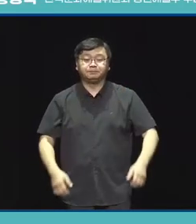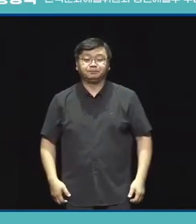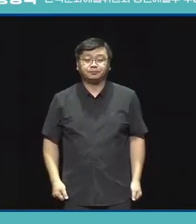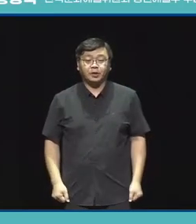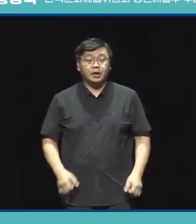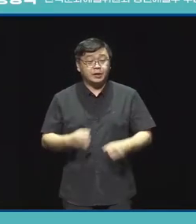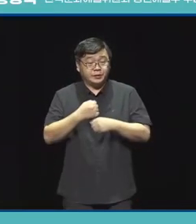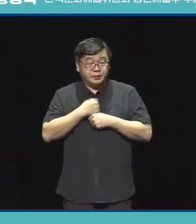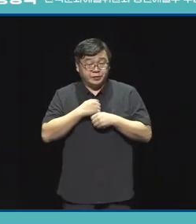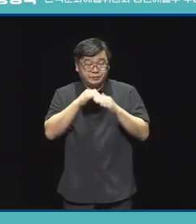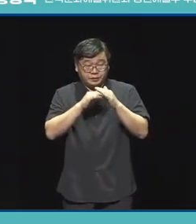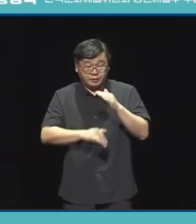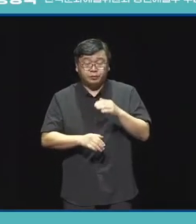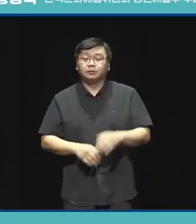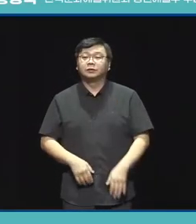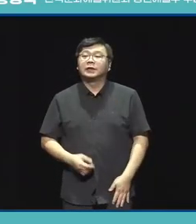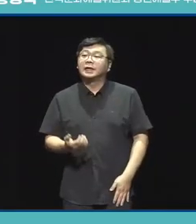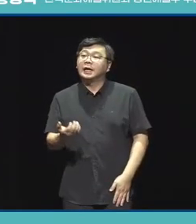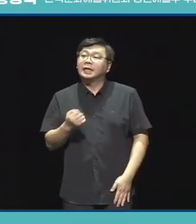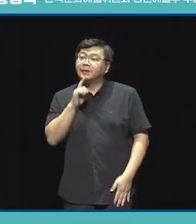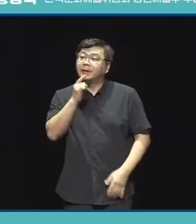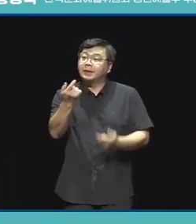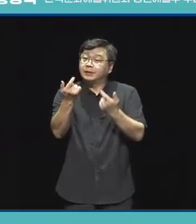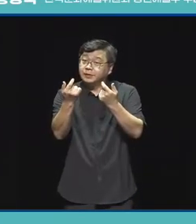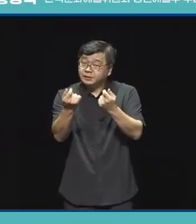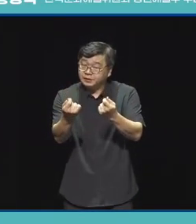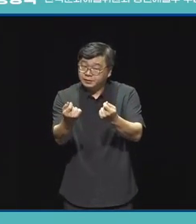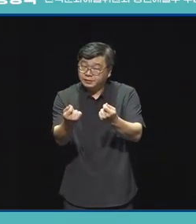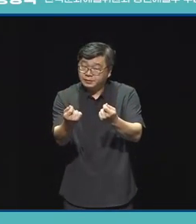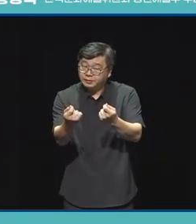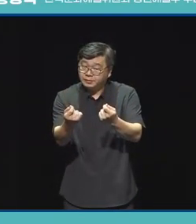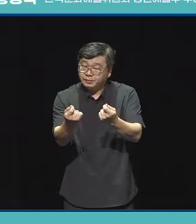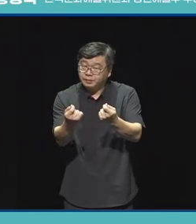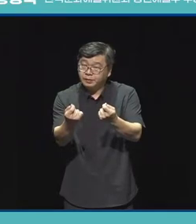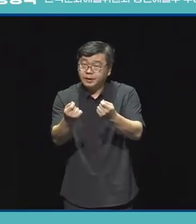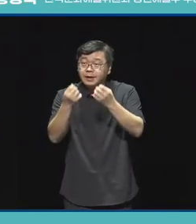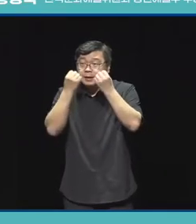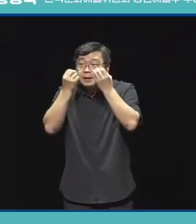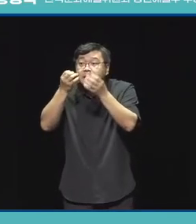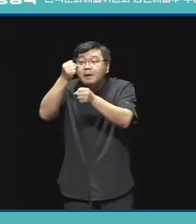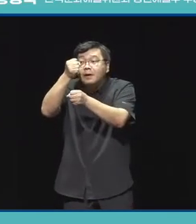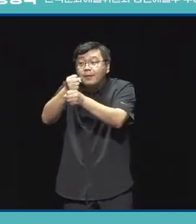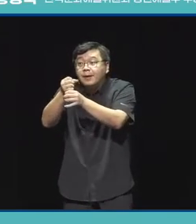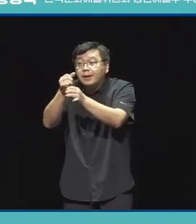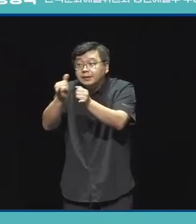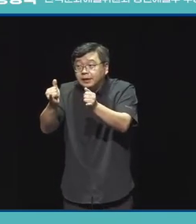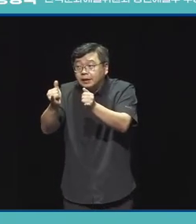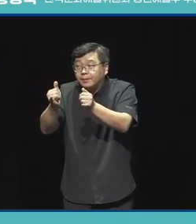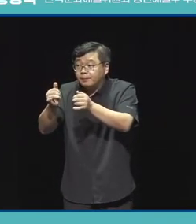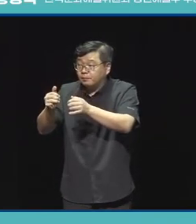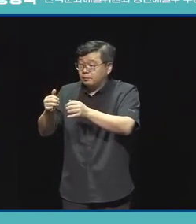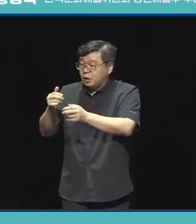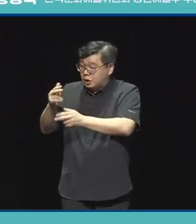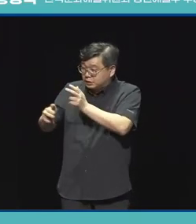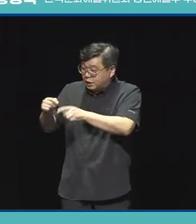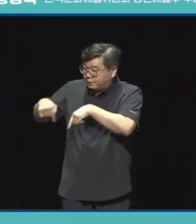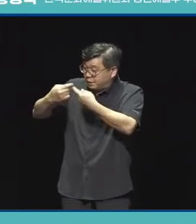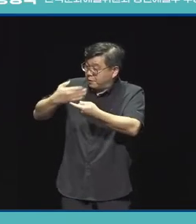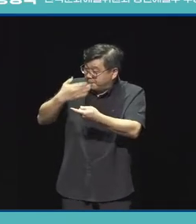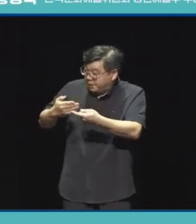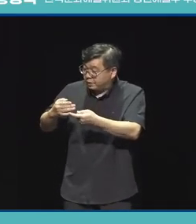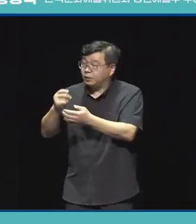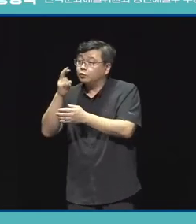유의사항입니다 본사업도 역시 아까 설명드린 바와 같이 주요 창작진에 대한 사업 참여 동의서를 필수로 제출하셔야 됩니다